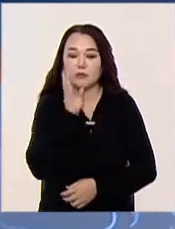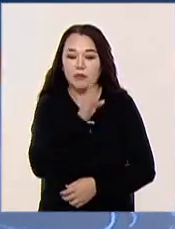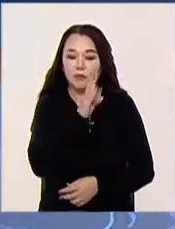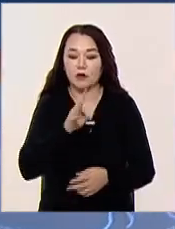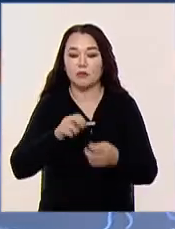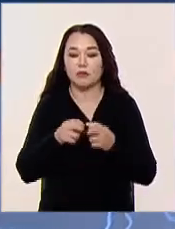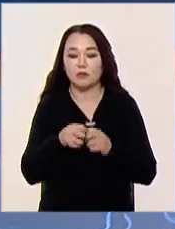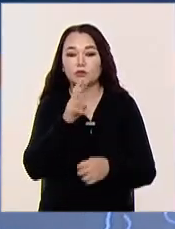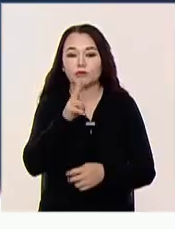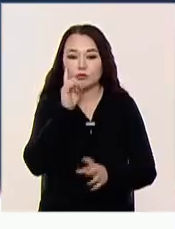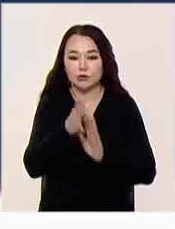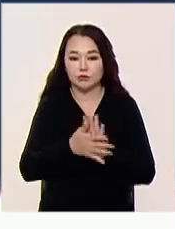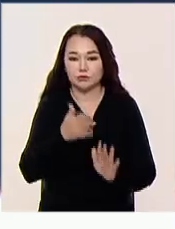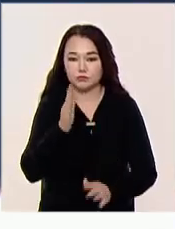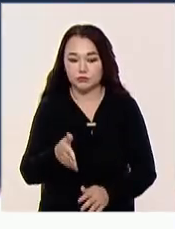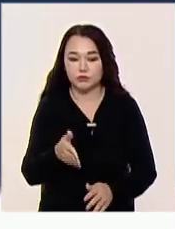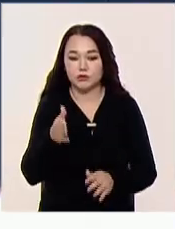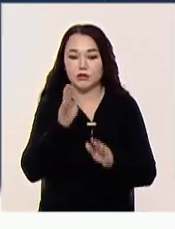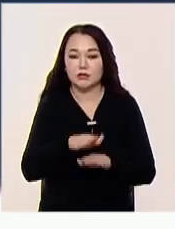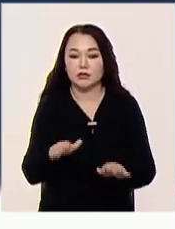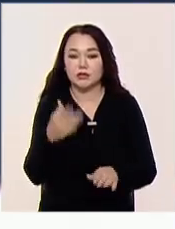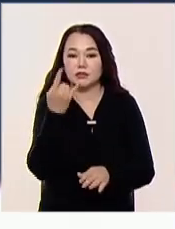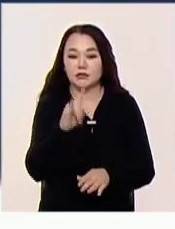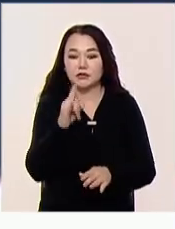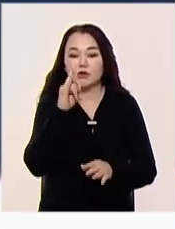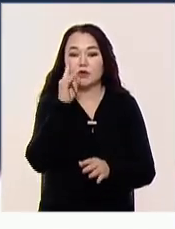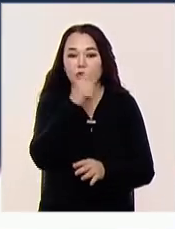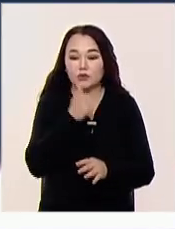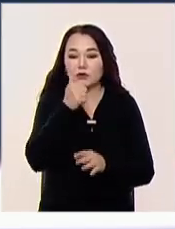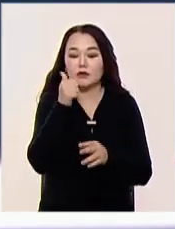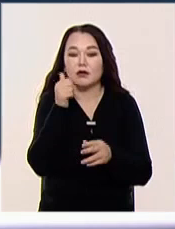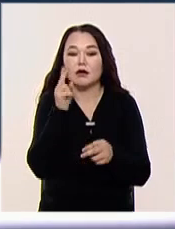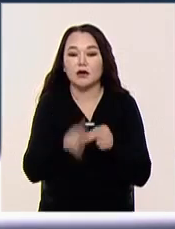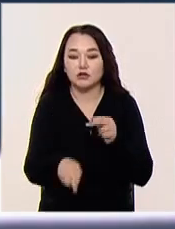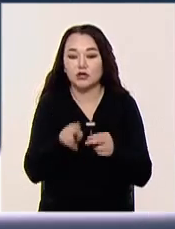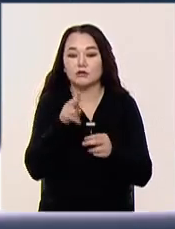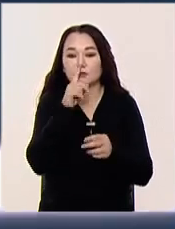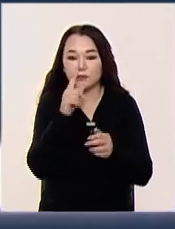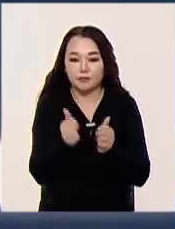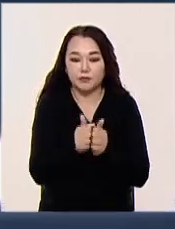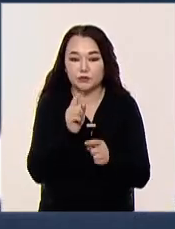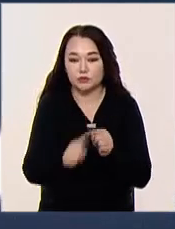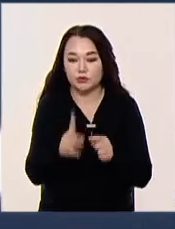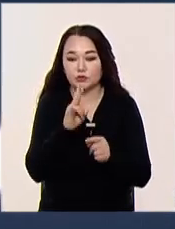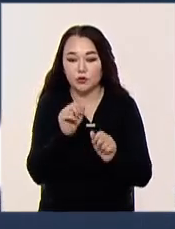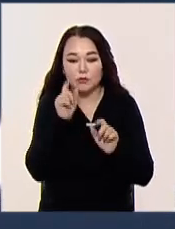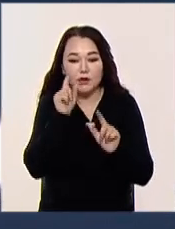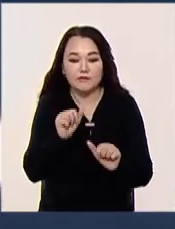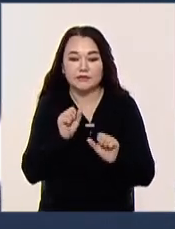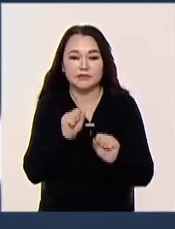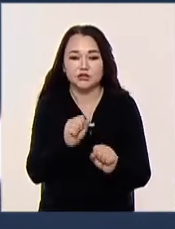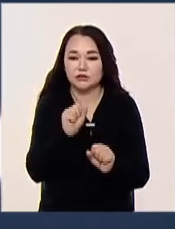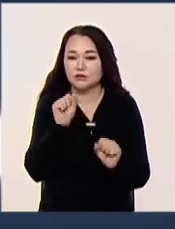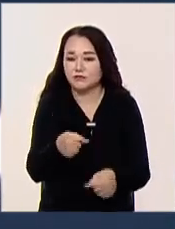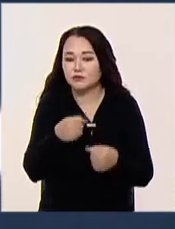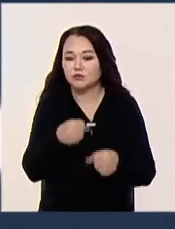жағдайын кім түсінеді? Балалар жылы аяқталуға жақын, ал олардың құқығын неге қорғай алмай отырмыз? Алдымен осы